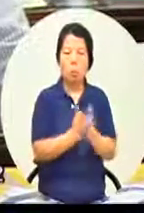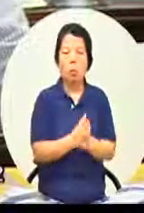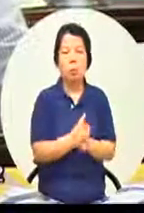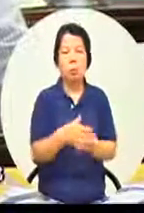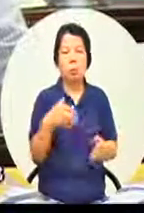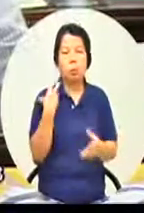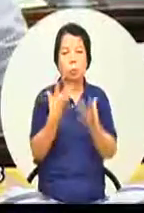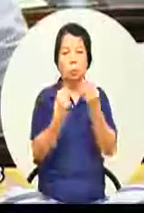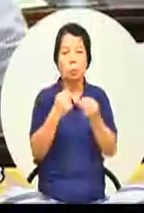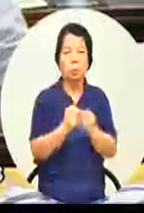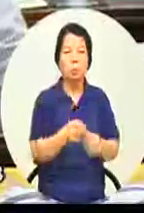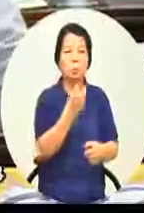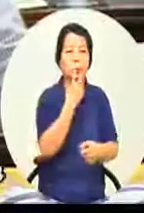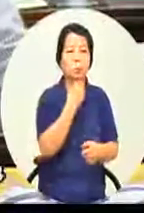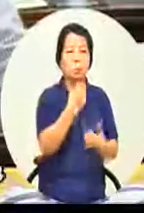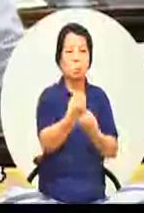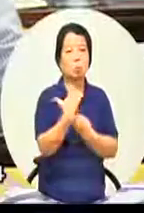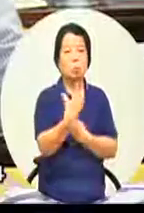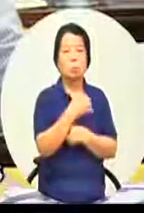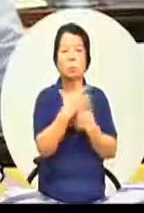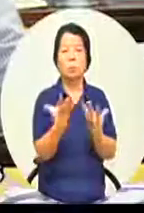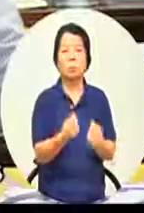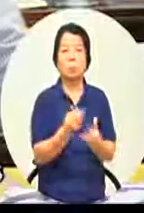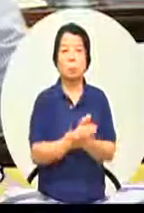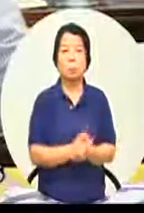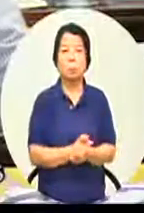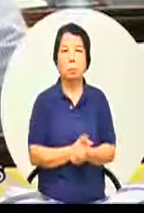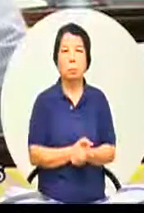时间，中央并还没有跟我们讲一个明确的时间，